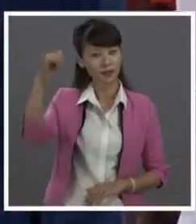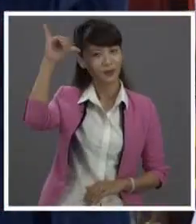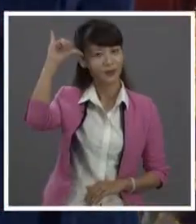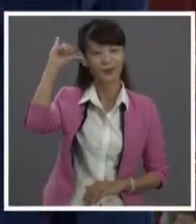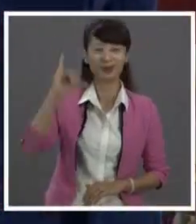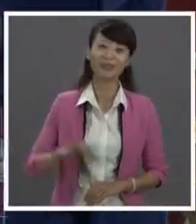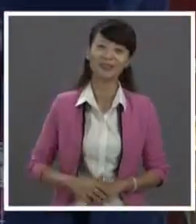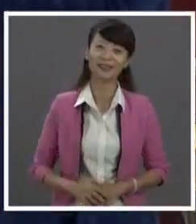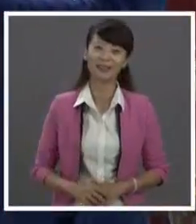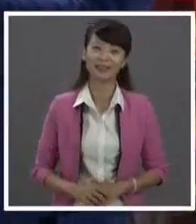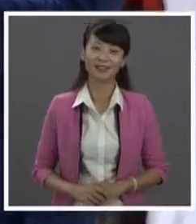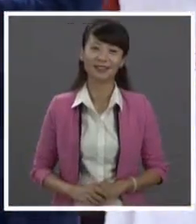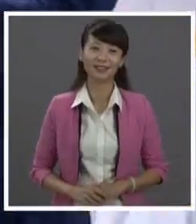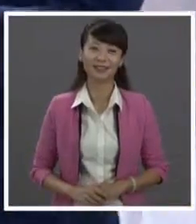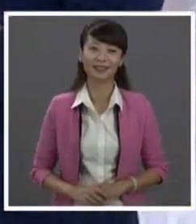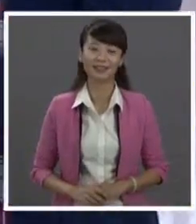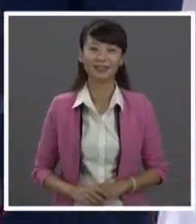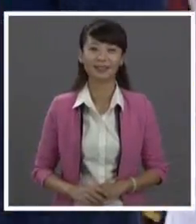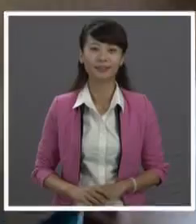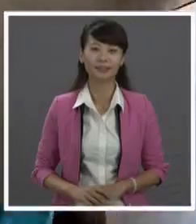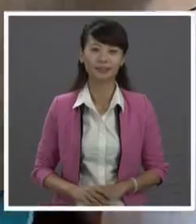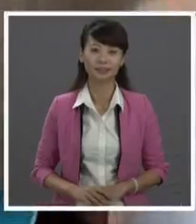牛死了。